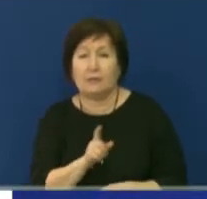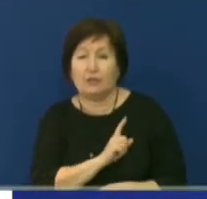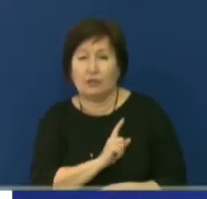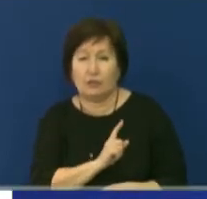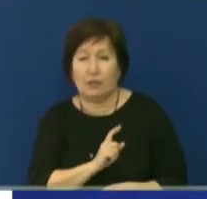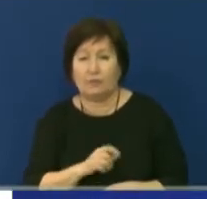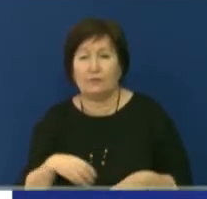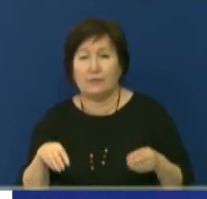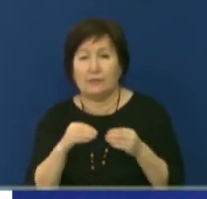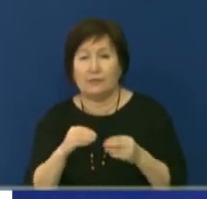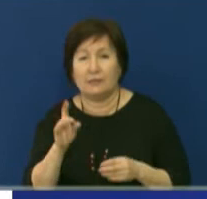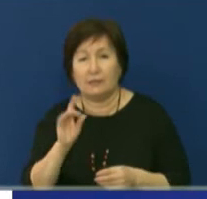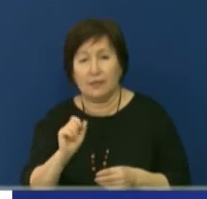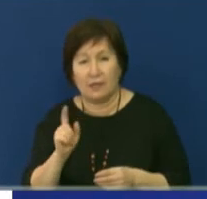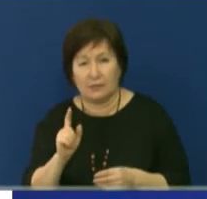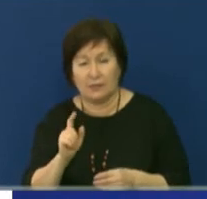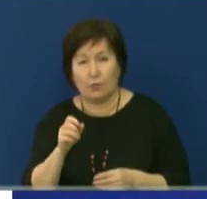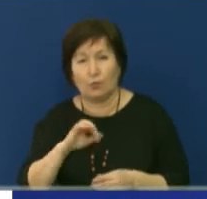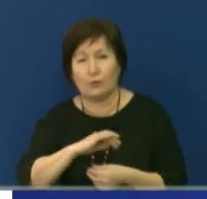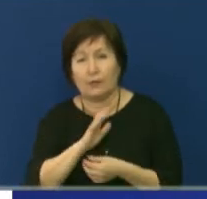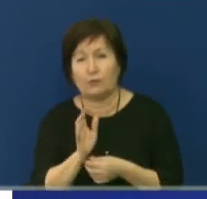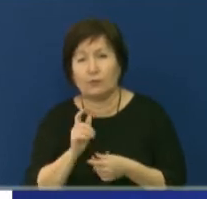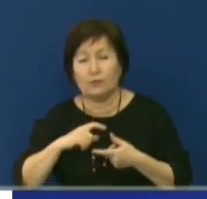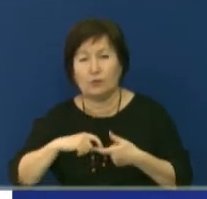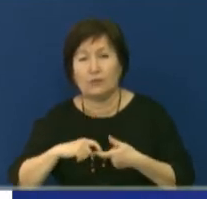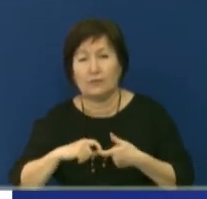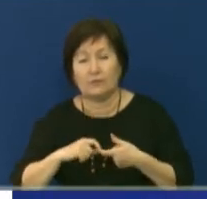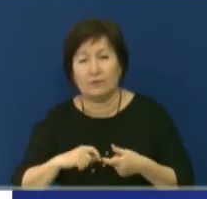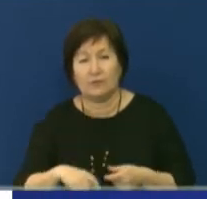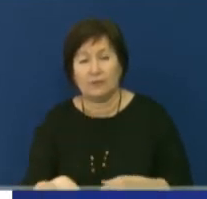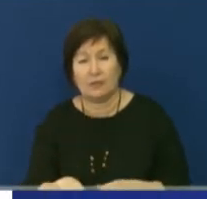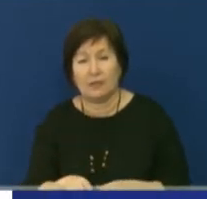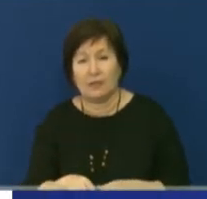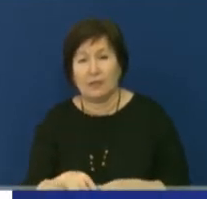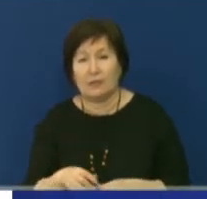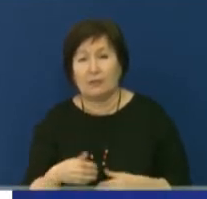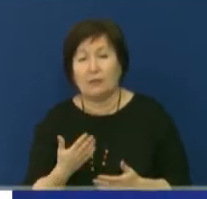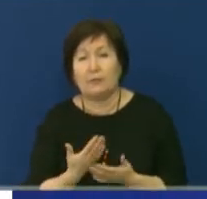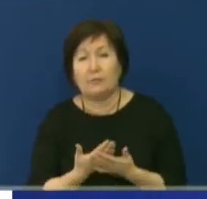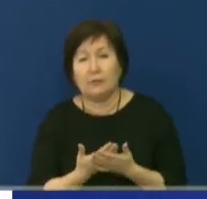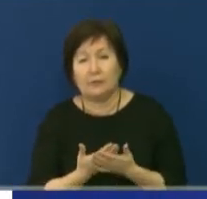случаи, например, мы объясняем пациентам то, что, допустим,